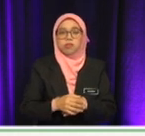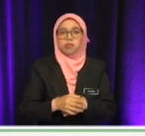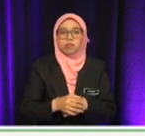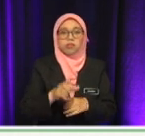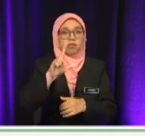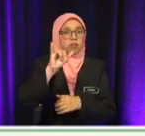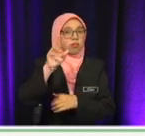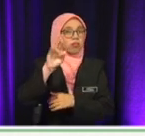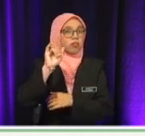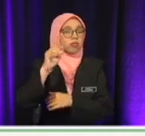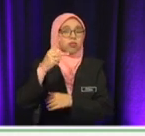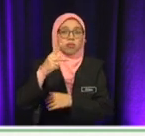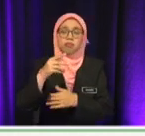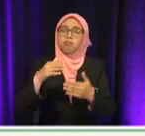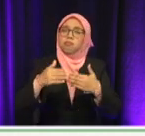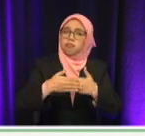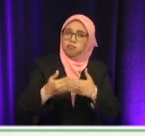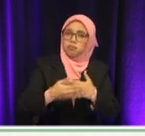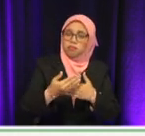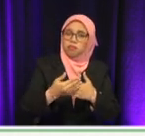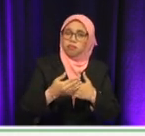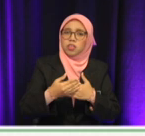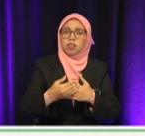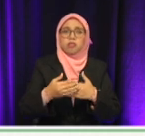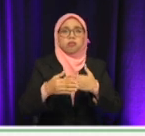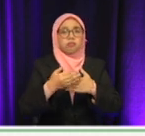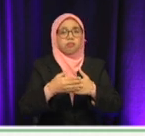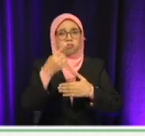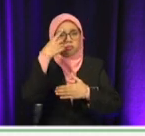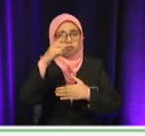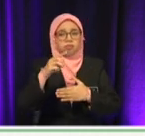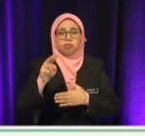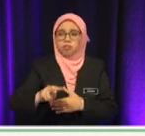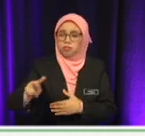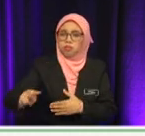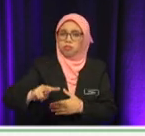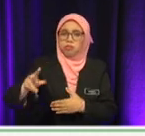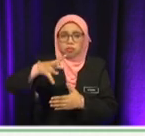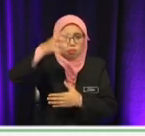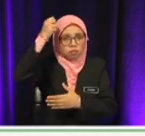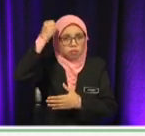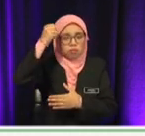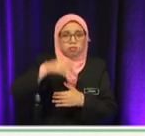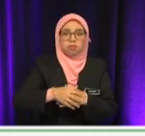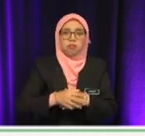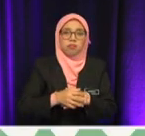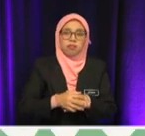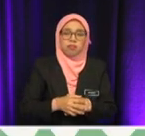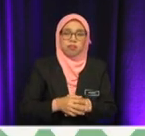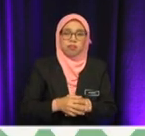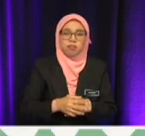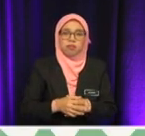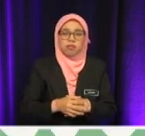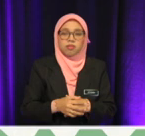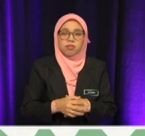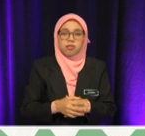alternatif, senang dihafal oleh kanak-kanak dan berkait dengan pengalaman dan pengetahuan kanak-kanak. Baik, kita pergi kepada